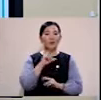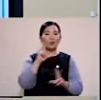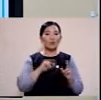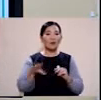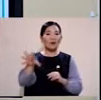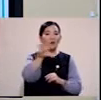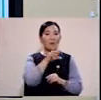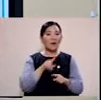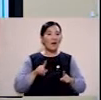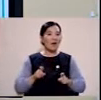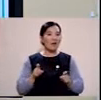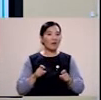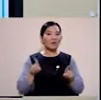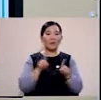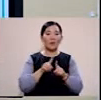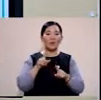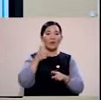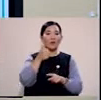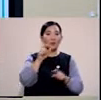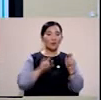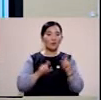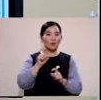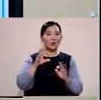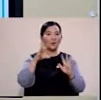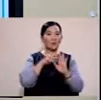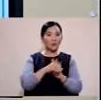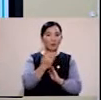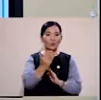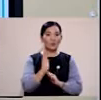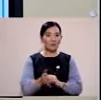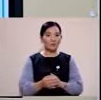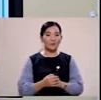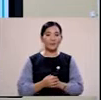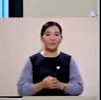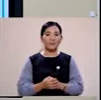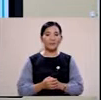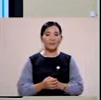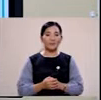havas qilgan yaxshi insonlardan biriga aylanar ekansiz.